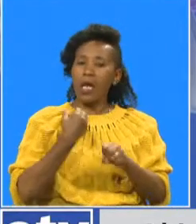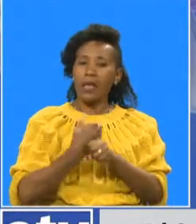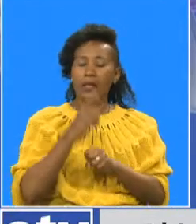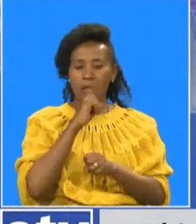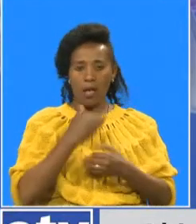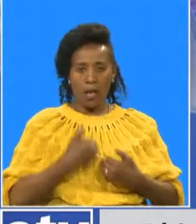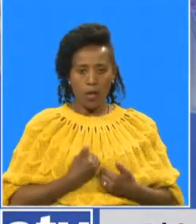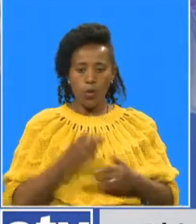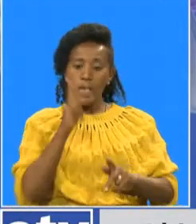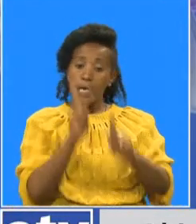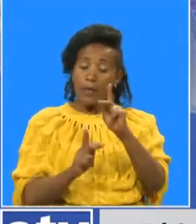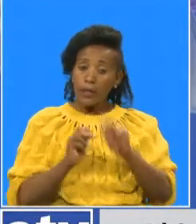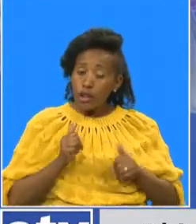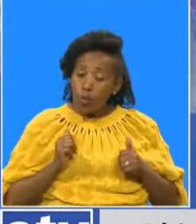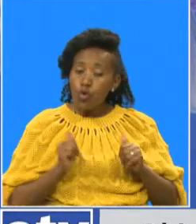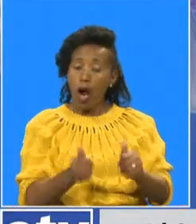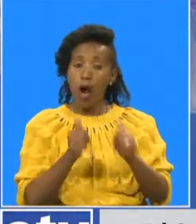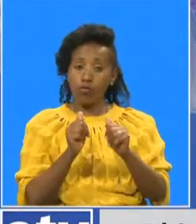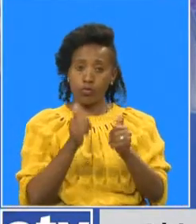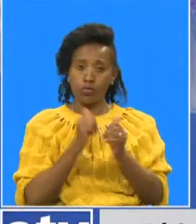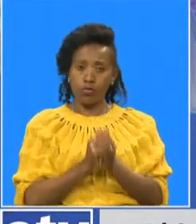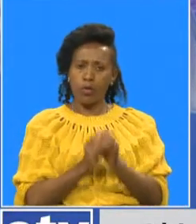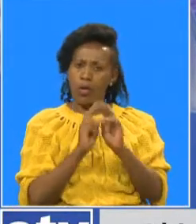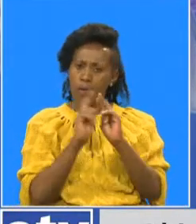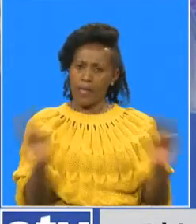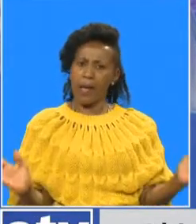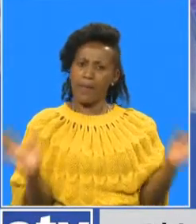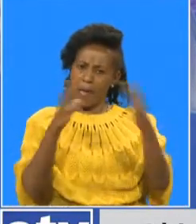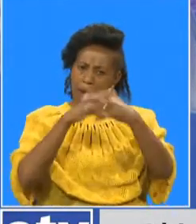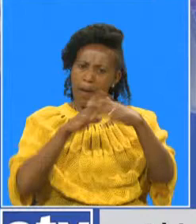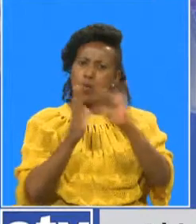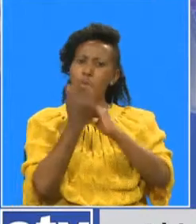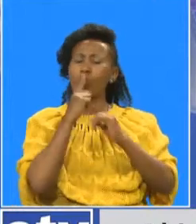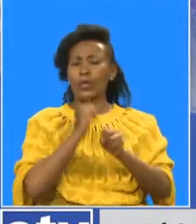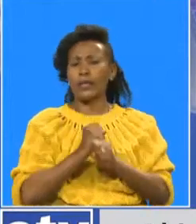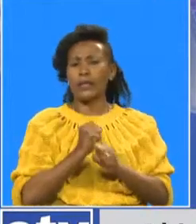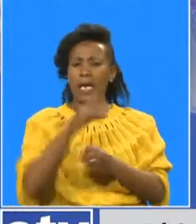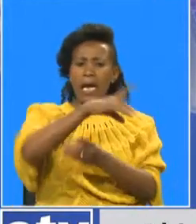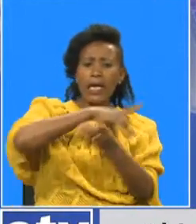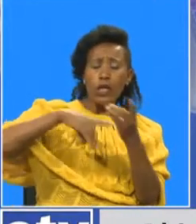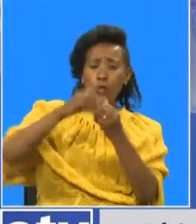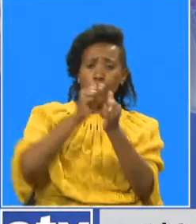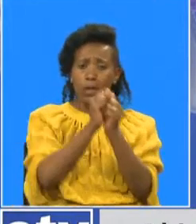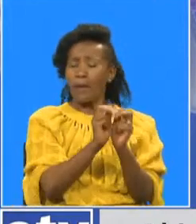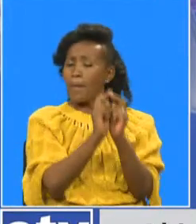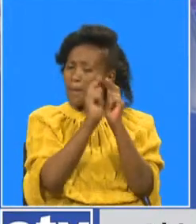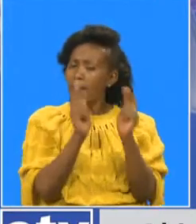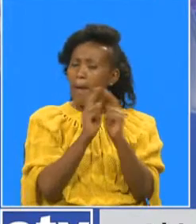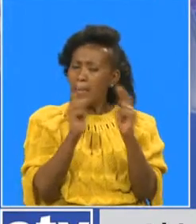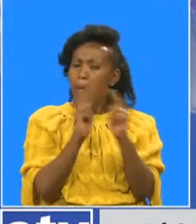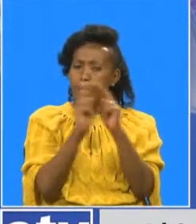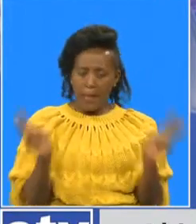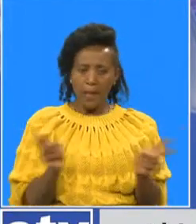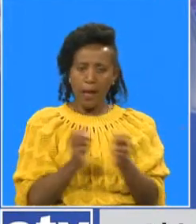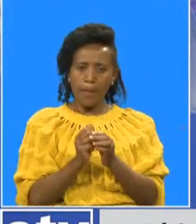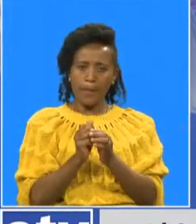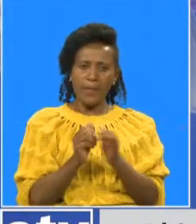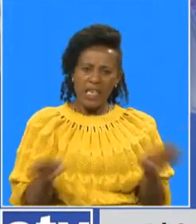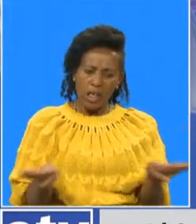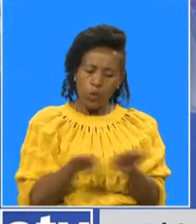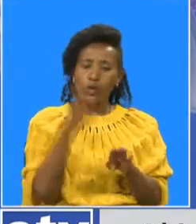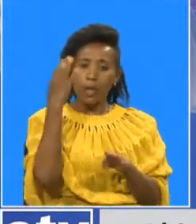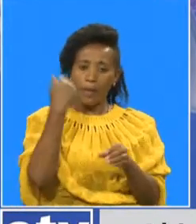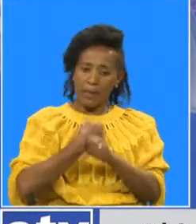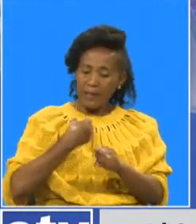ያለው። ህብረተሰቡም ራሱ በጣም ተባባሪ ሆኖ ነው የተሰራው። ክልሎች ጋር በጣም በጣም ክሎዝሊ